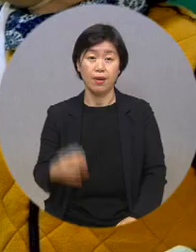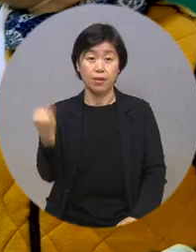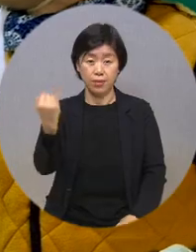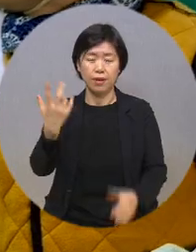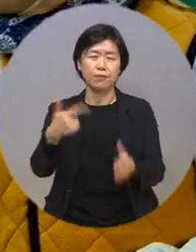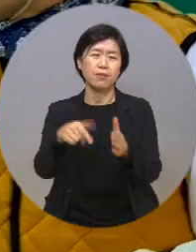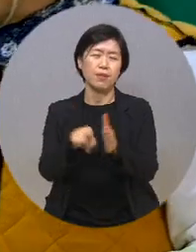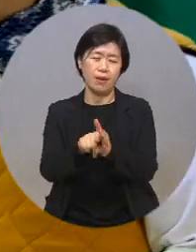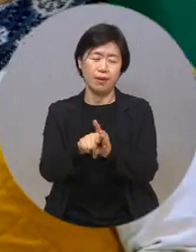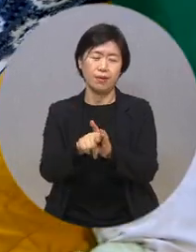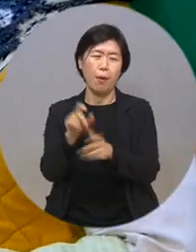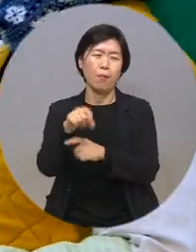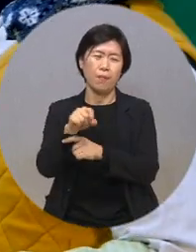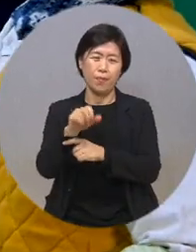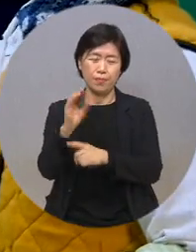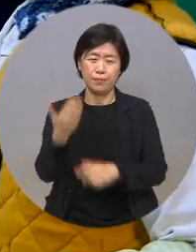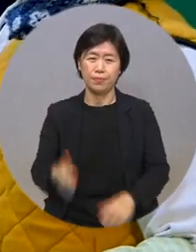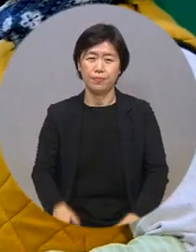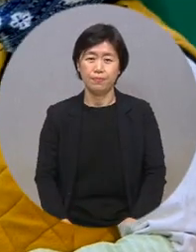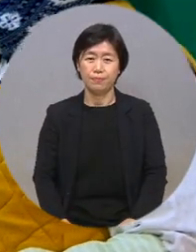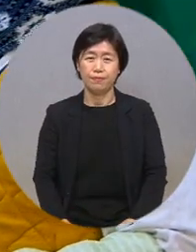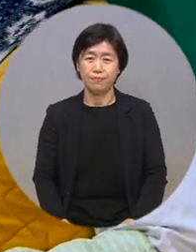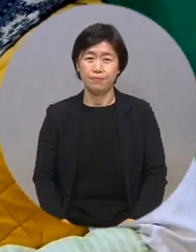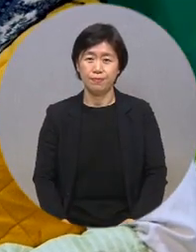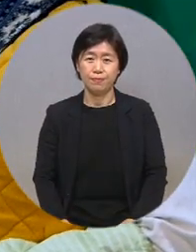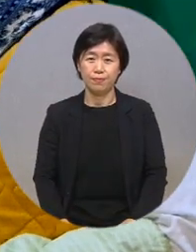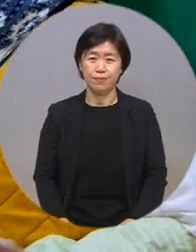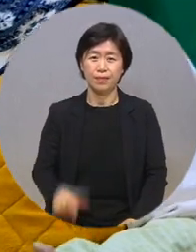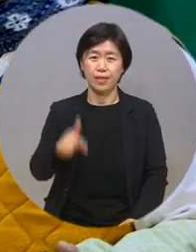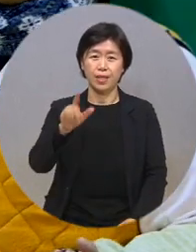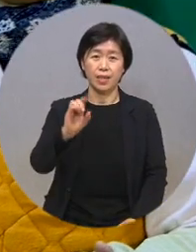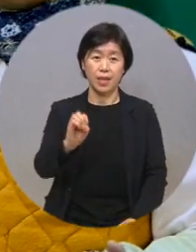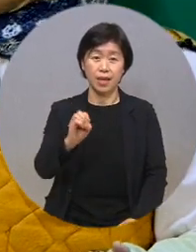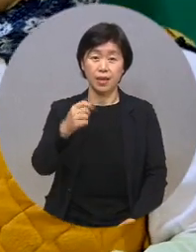과일. 그냥 반들도 갱년기 있어갖고 석류 먹은겨.